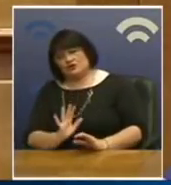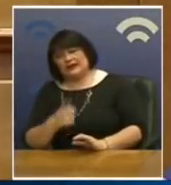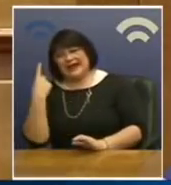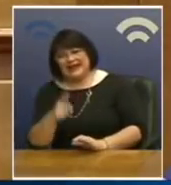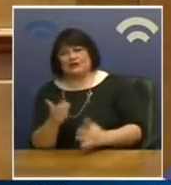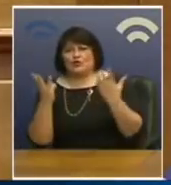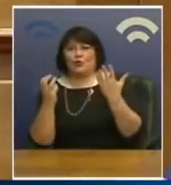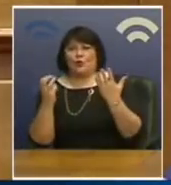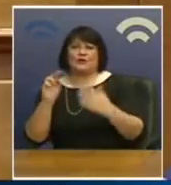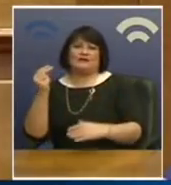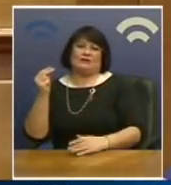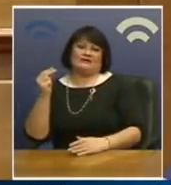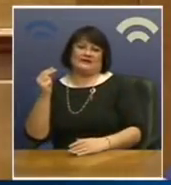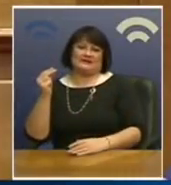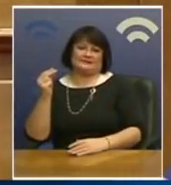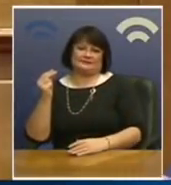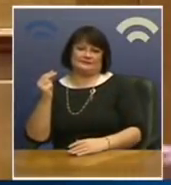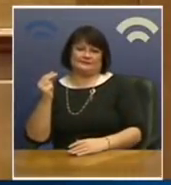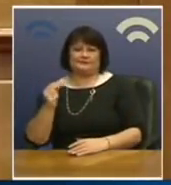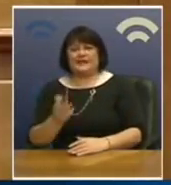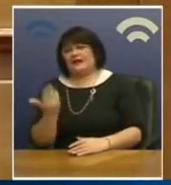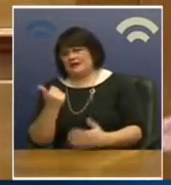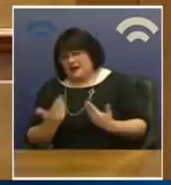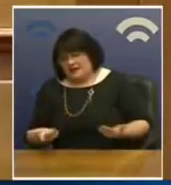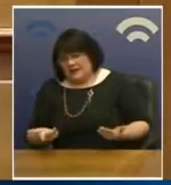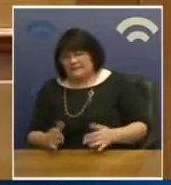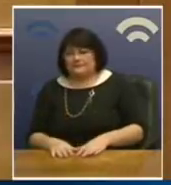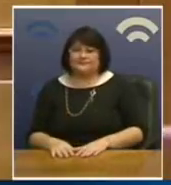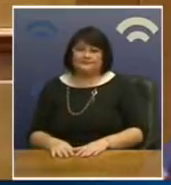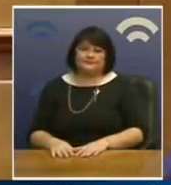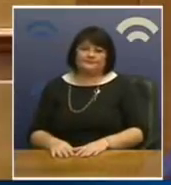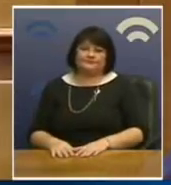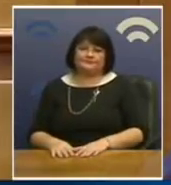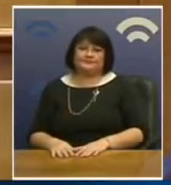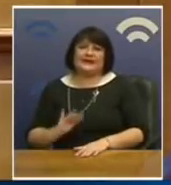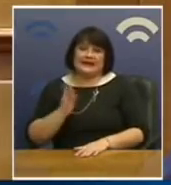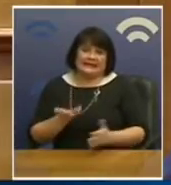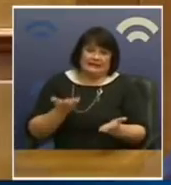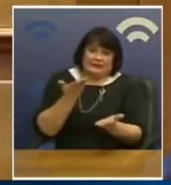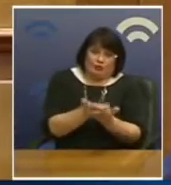180 βουλευτών, είτε στην προτείνουσα είτε στην αναθεωρητική.